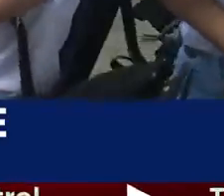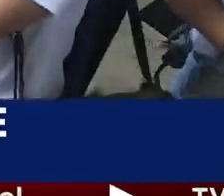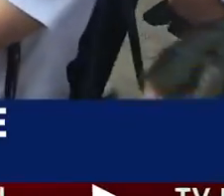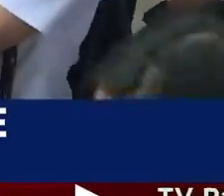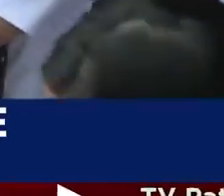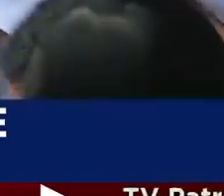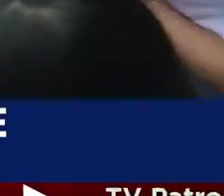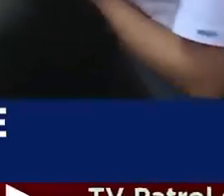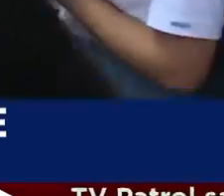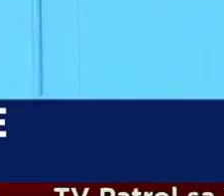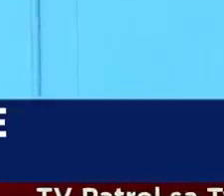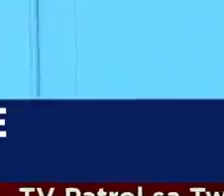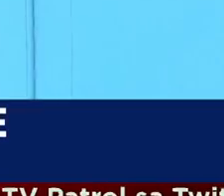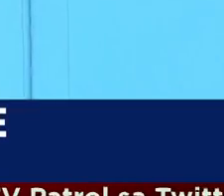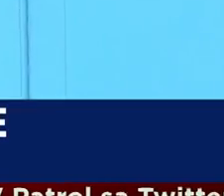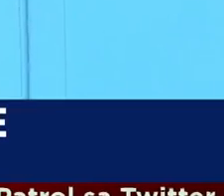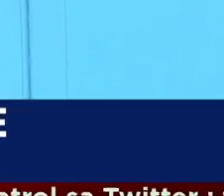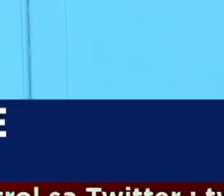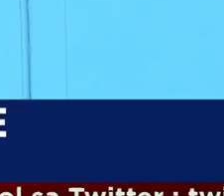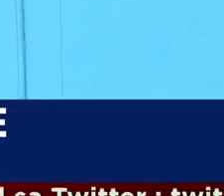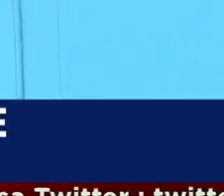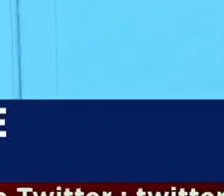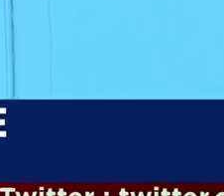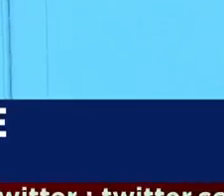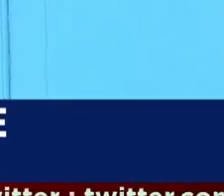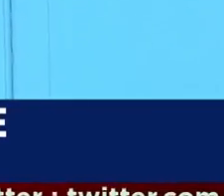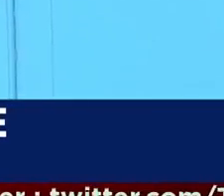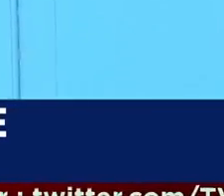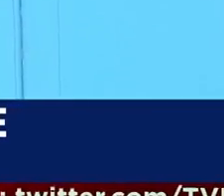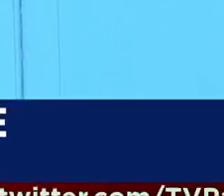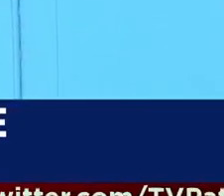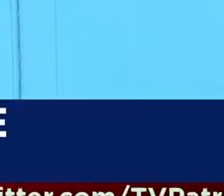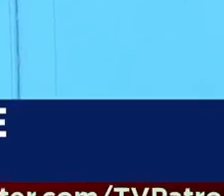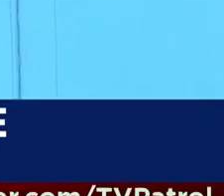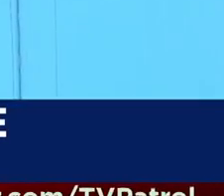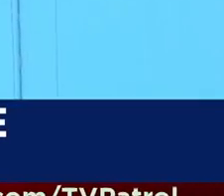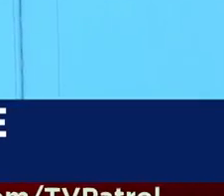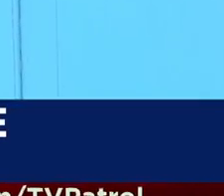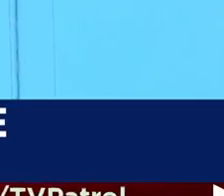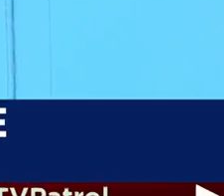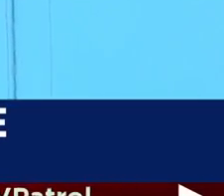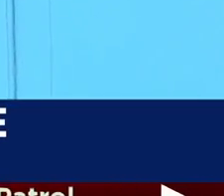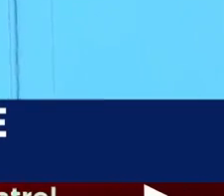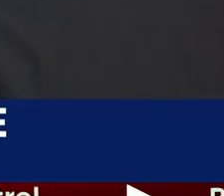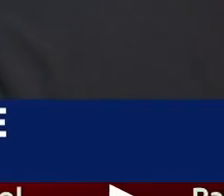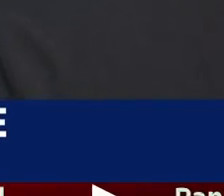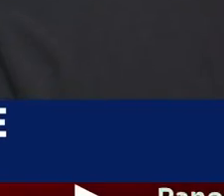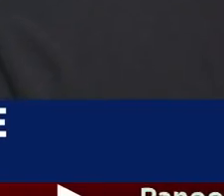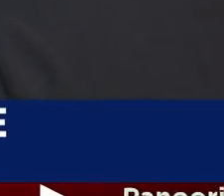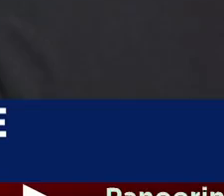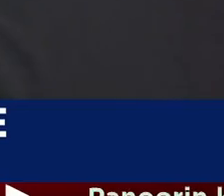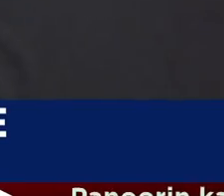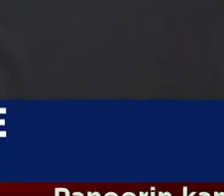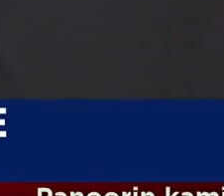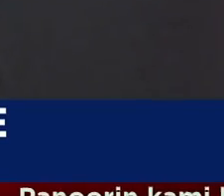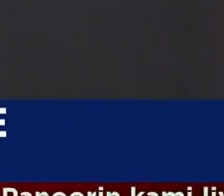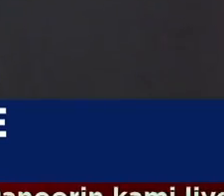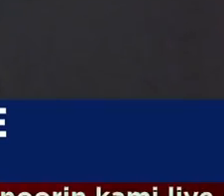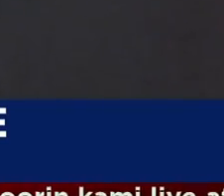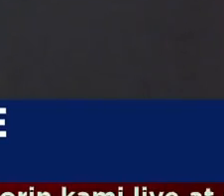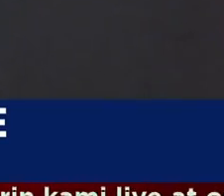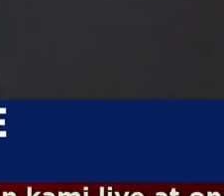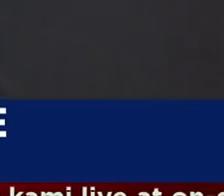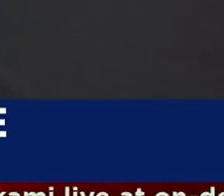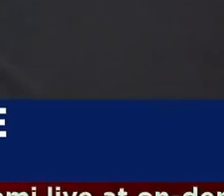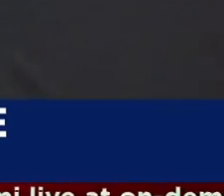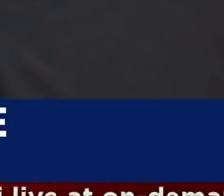kabataan ang ating mga natutunan ngayong sila ay sumasabak na rin sa pakikisalamuha sa maraming tao. Kung nag-iingat kasi ang